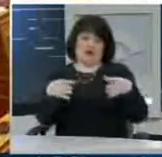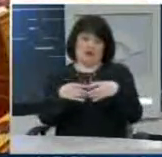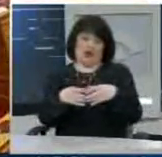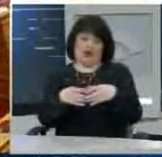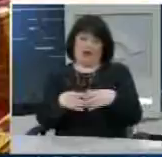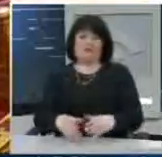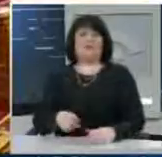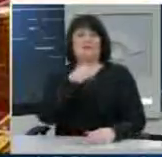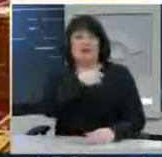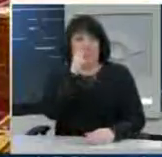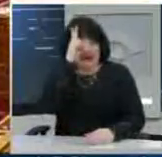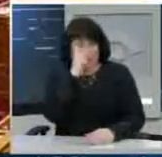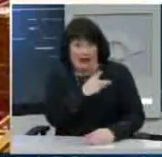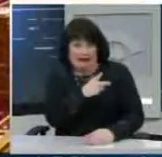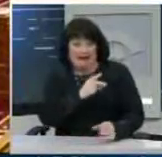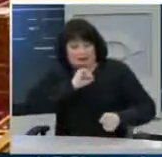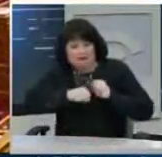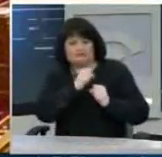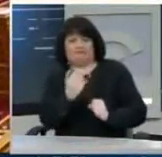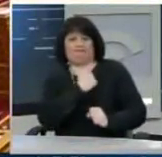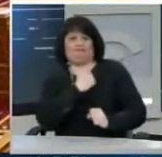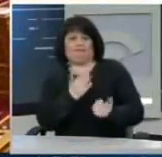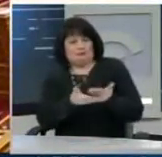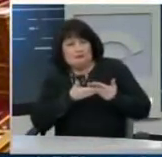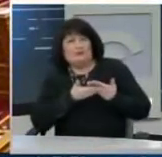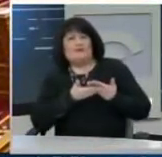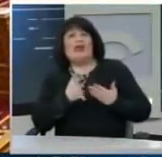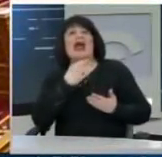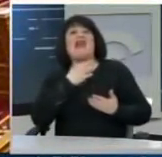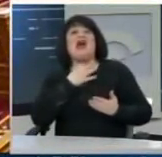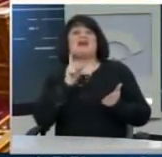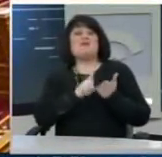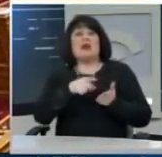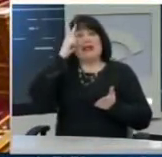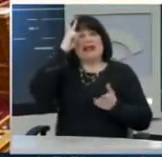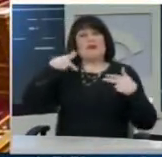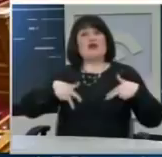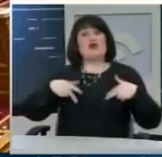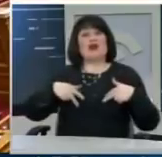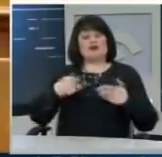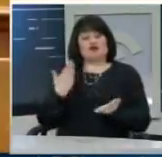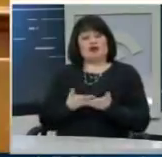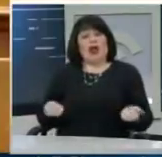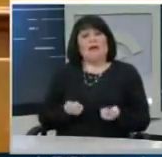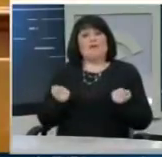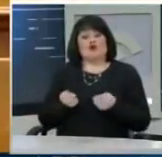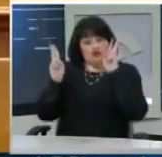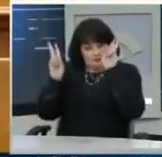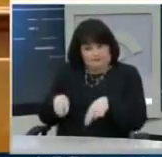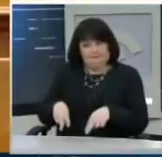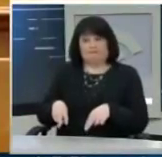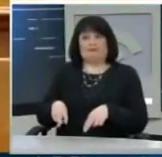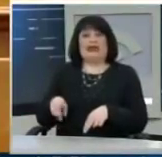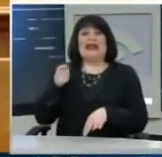Και κινητοποιήθηκαν για να υποστηρίξουν την ανάγκη το γερμανικό κράτος να αναγνωρίσει έμπρακτα το ηθικό και υλικό